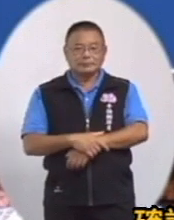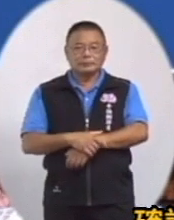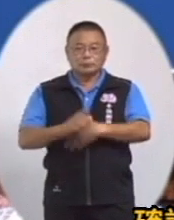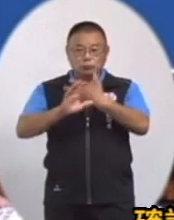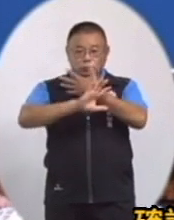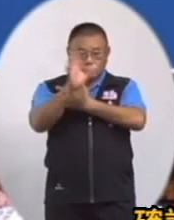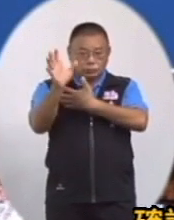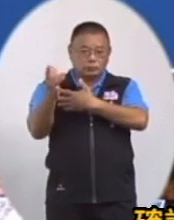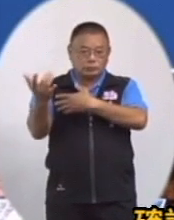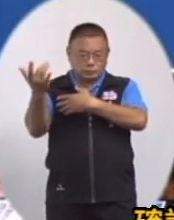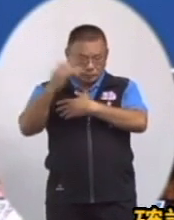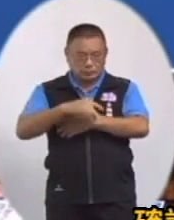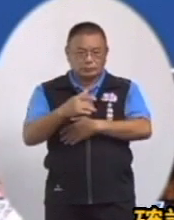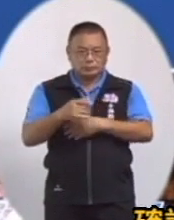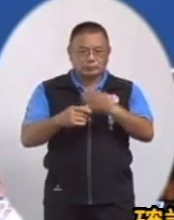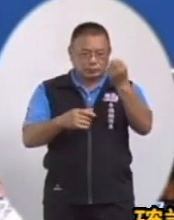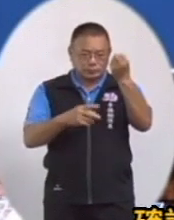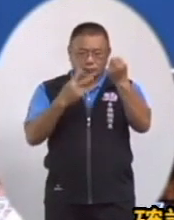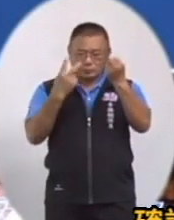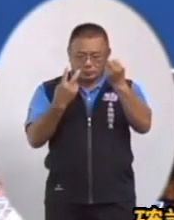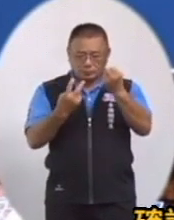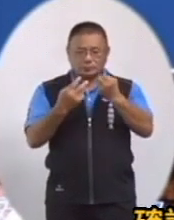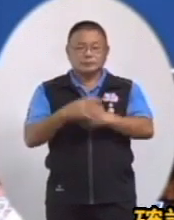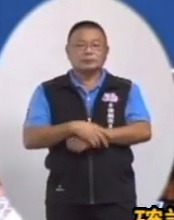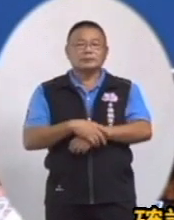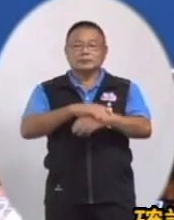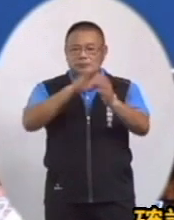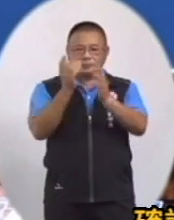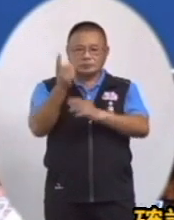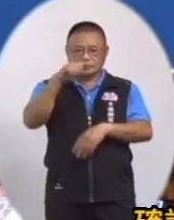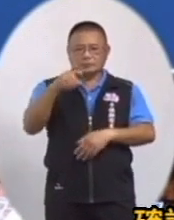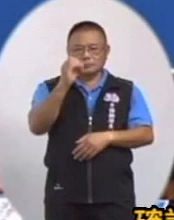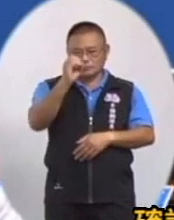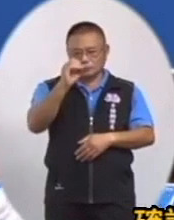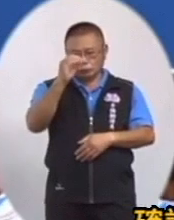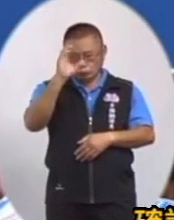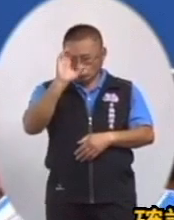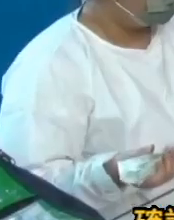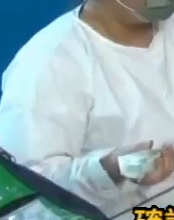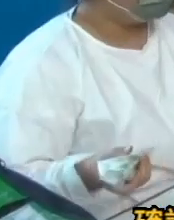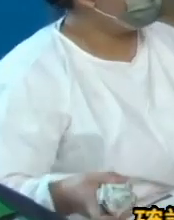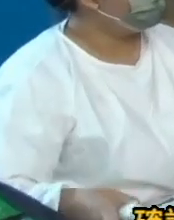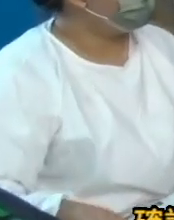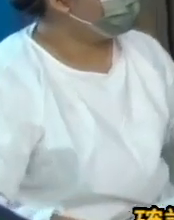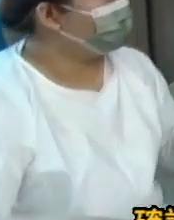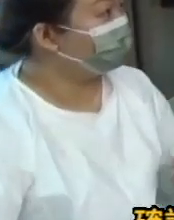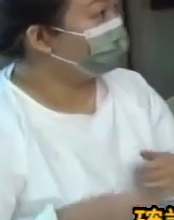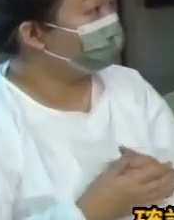的也有2个，占 0.2%， 总共是1092人。